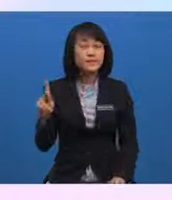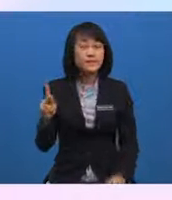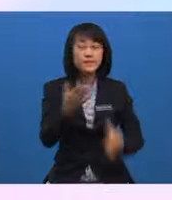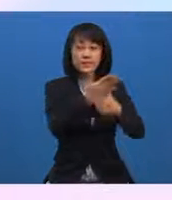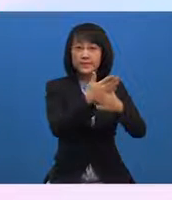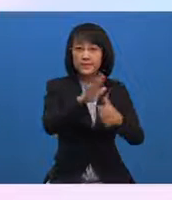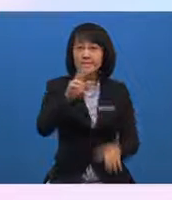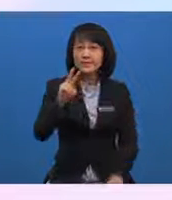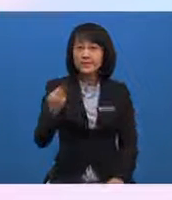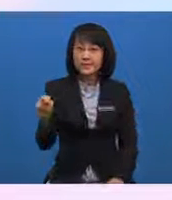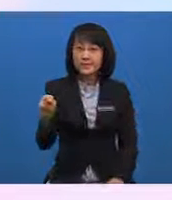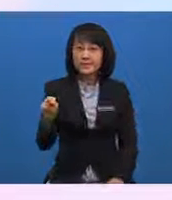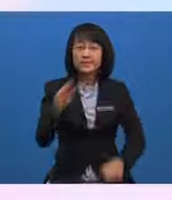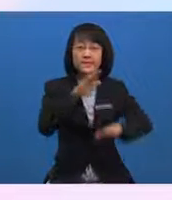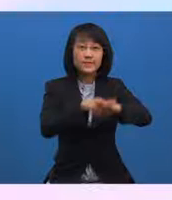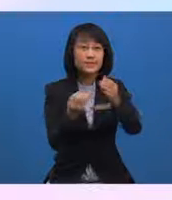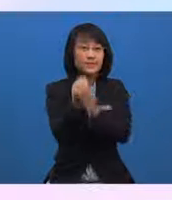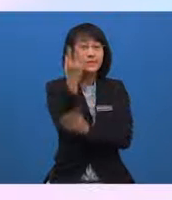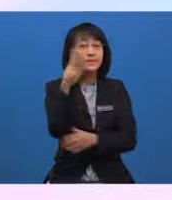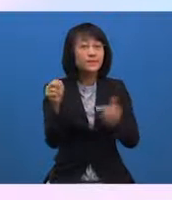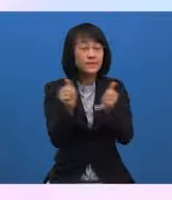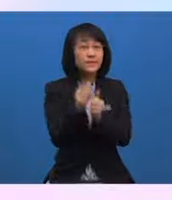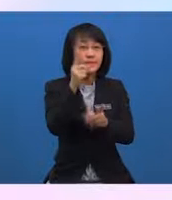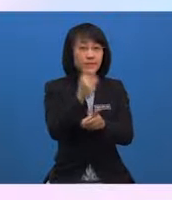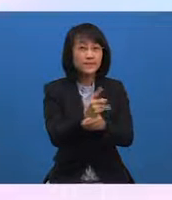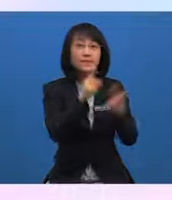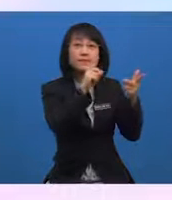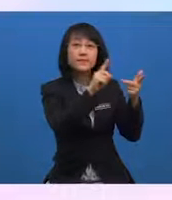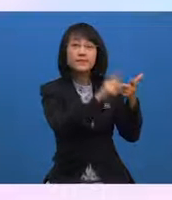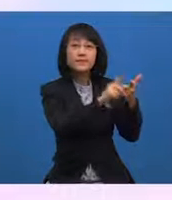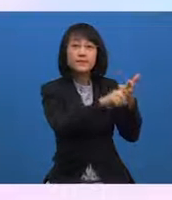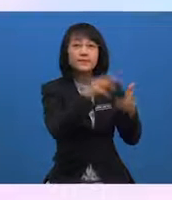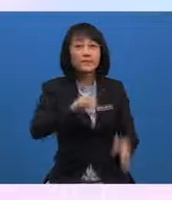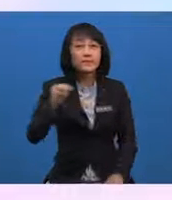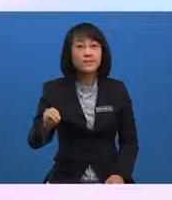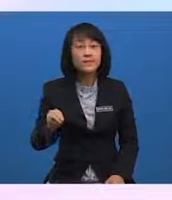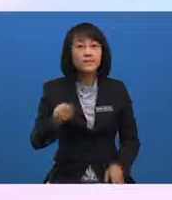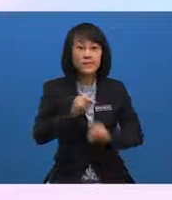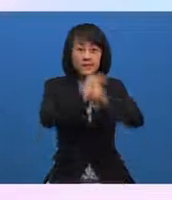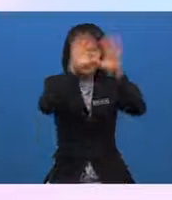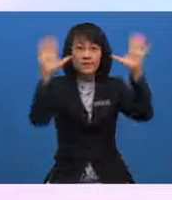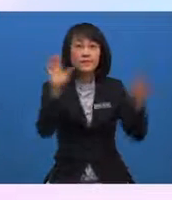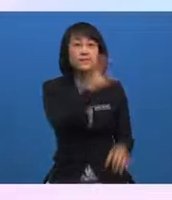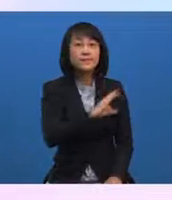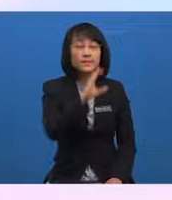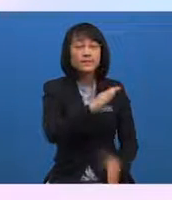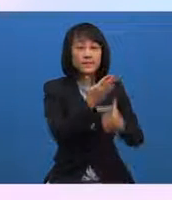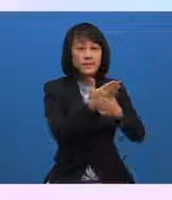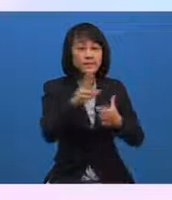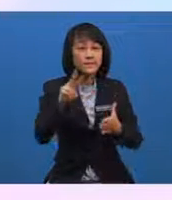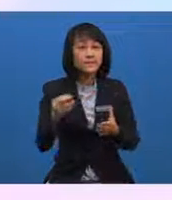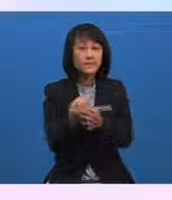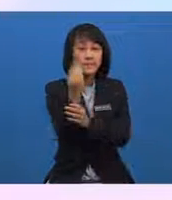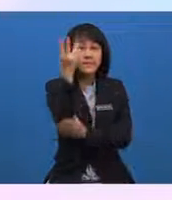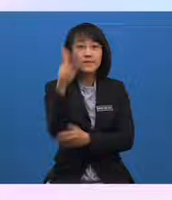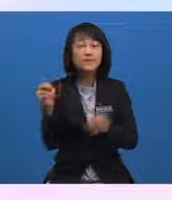dengan betul. Kedua, murid-murid boleh menyatakan ciri-ciri bahagian tumbuhan dengan